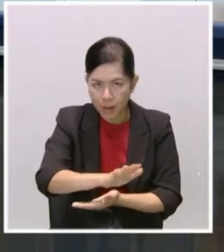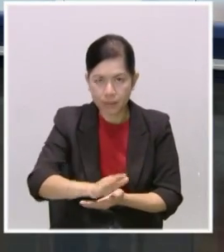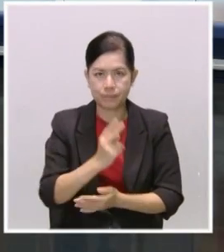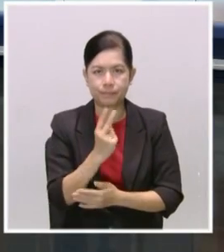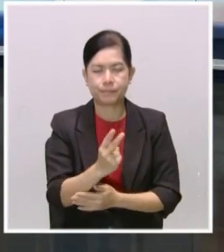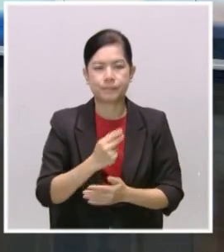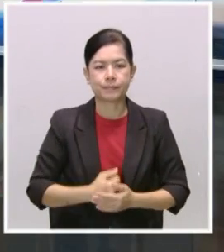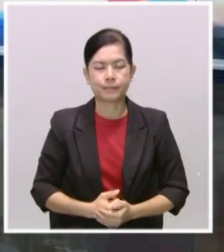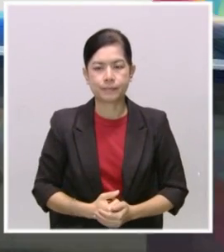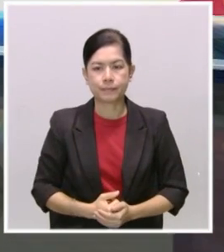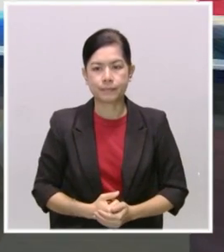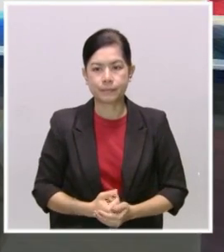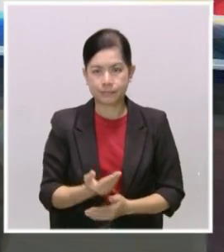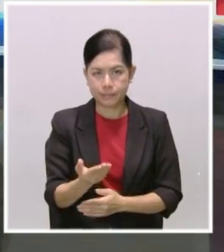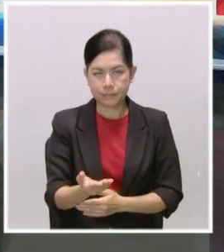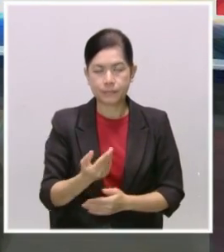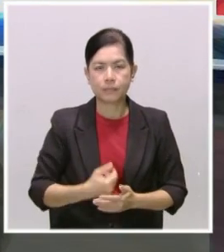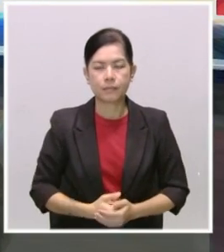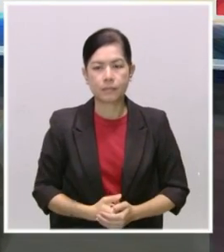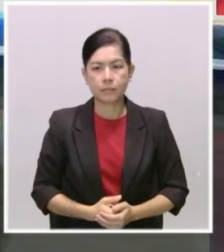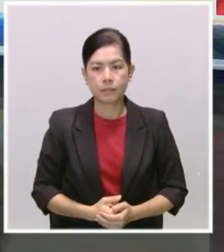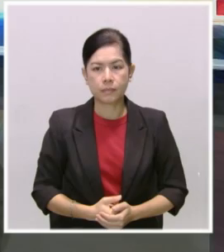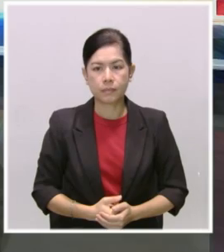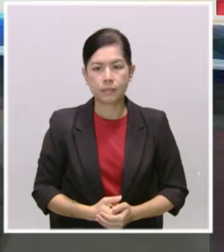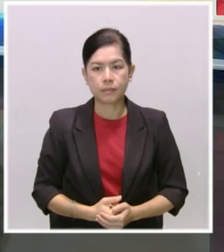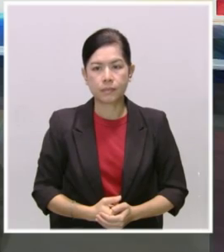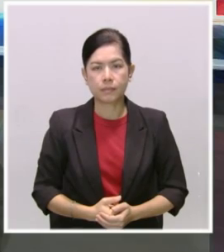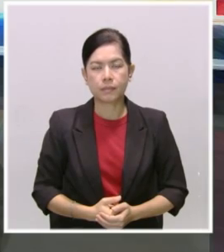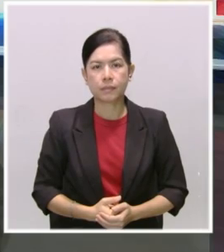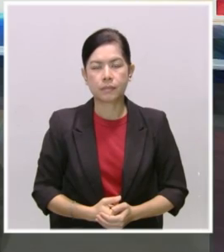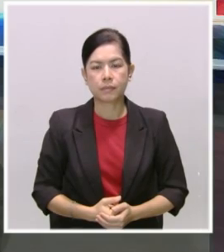าค่ะ เชิญเลยครับ เชิญค่ะ